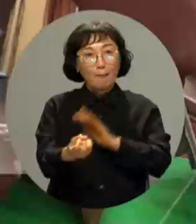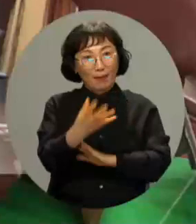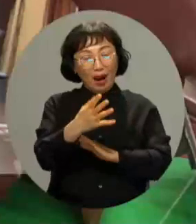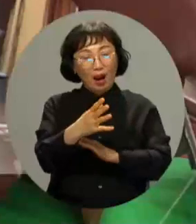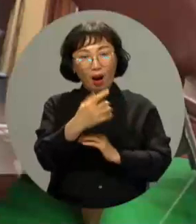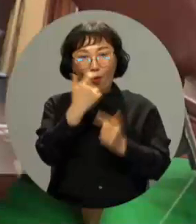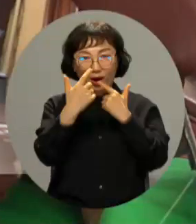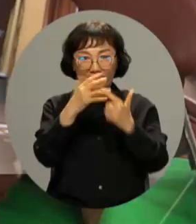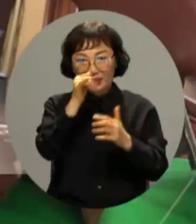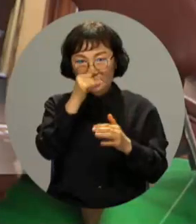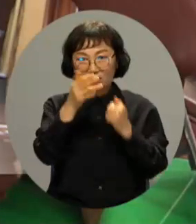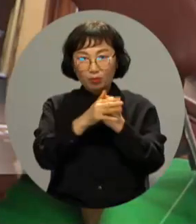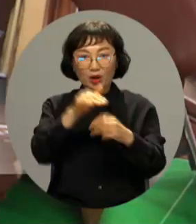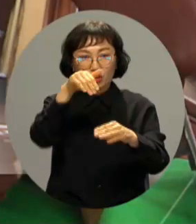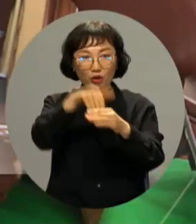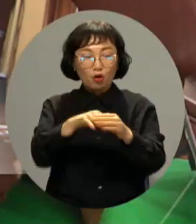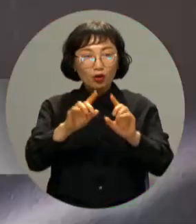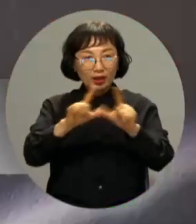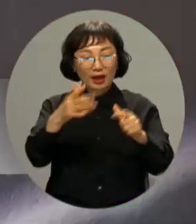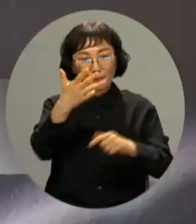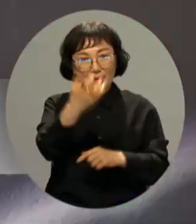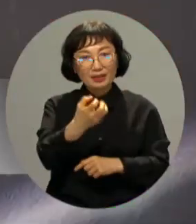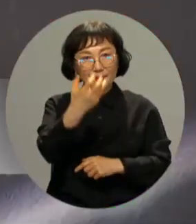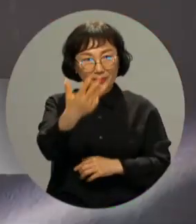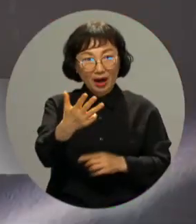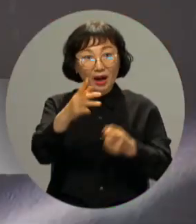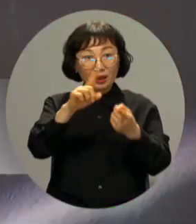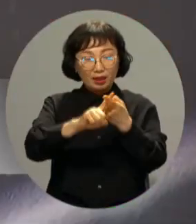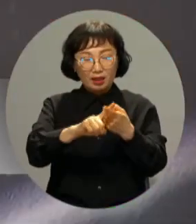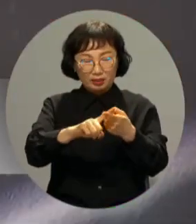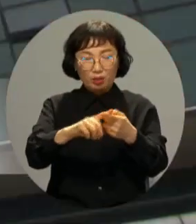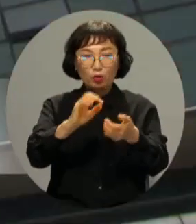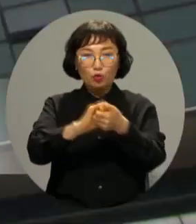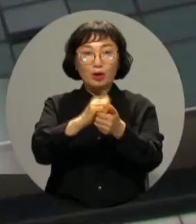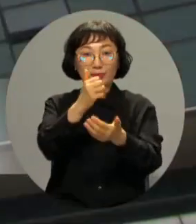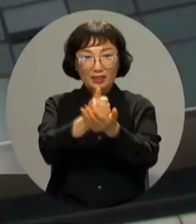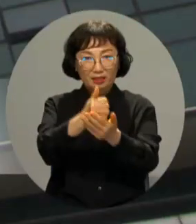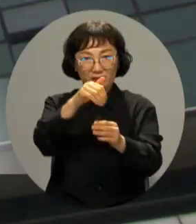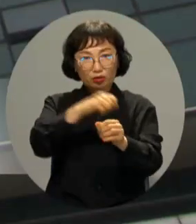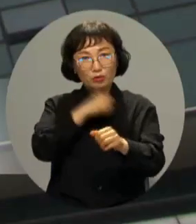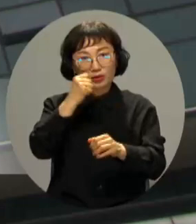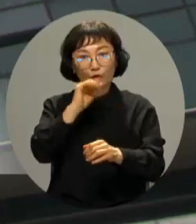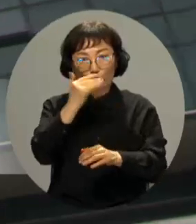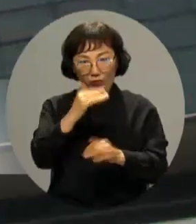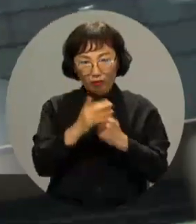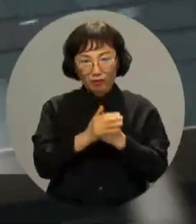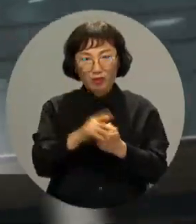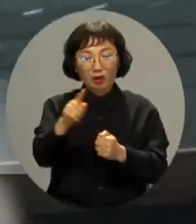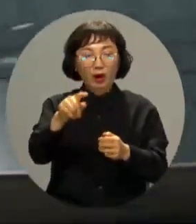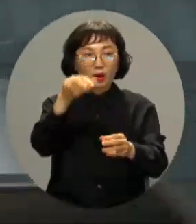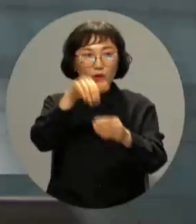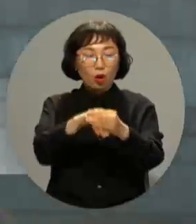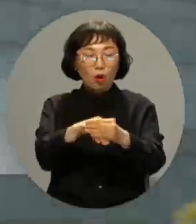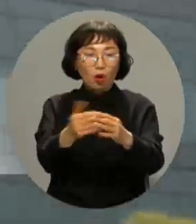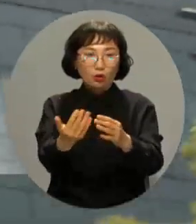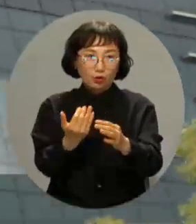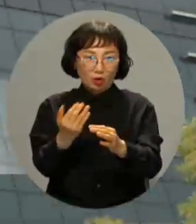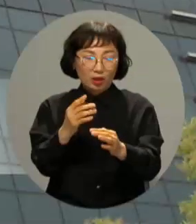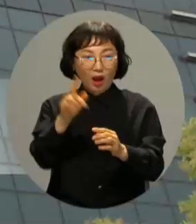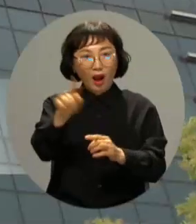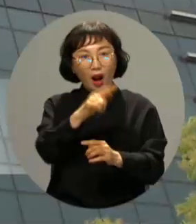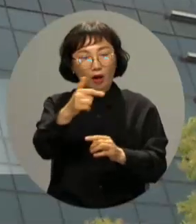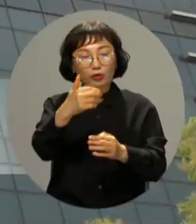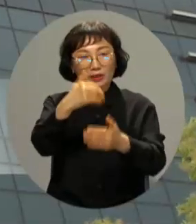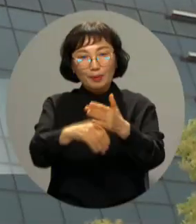확정됐고 선거일에 나머지 88개 조합장이 선출됩니다. 선관위는 투표를 하루 남겨두고도 두 명의